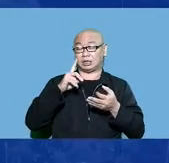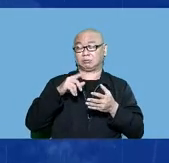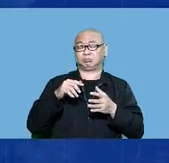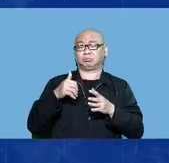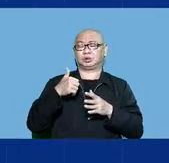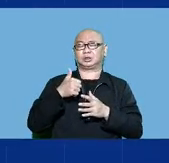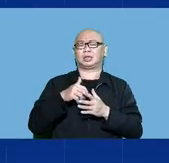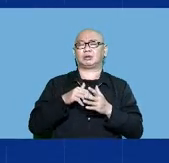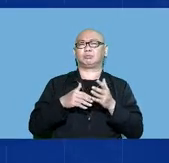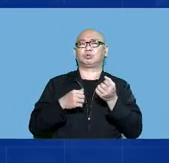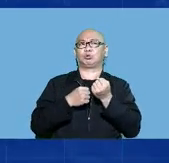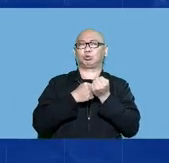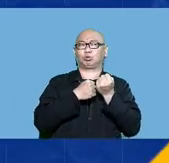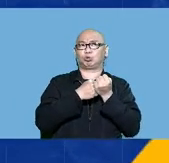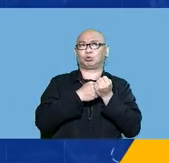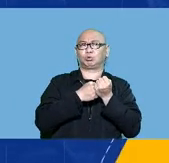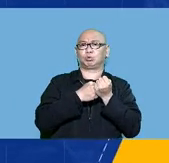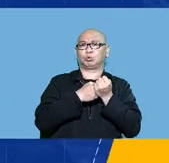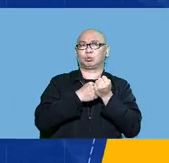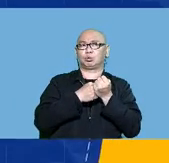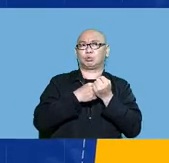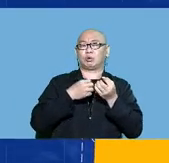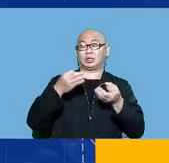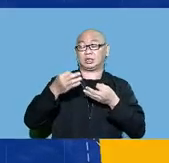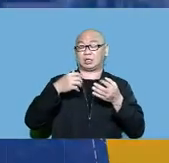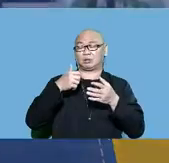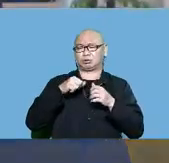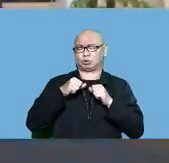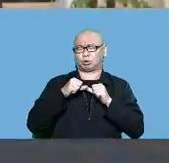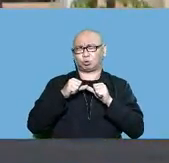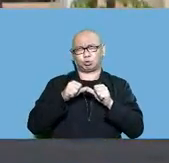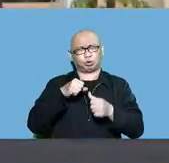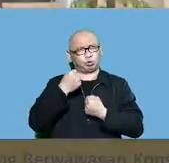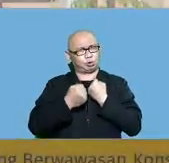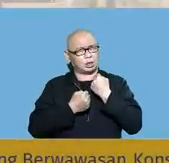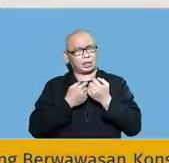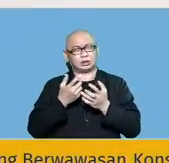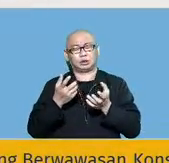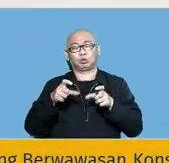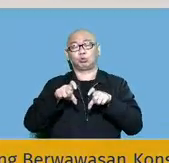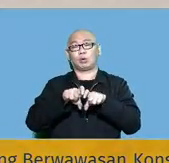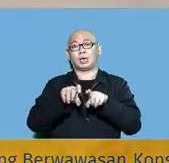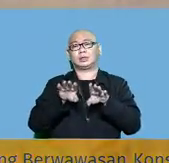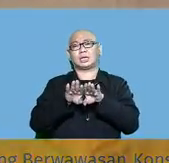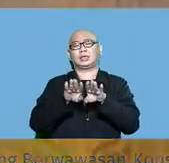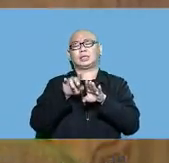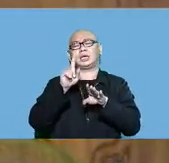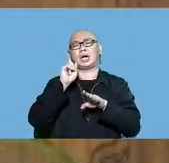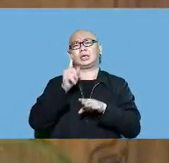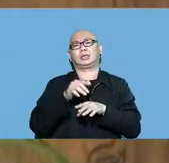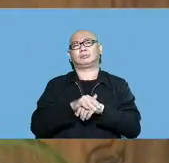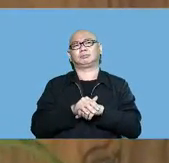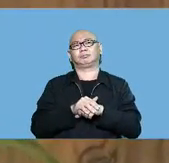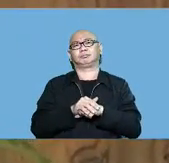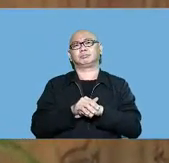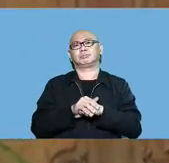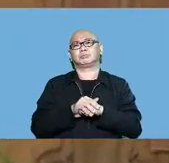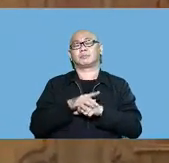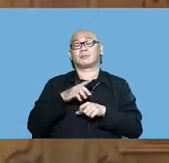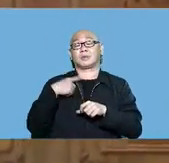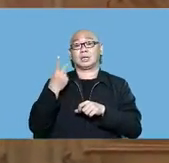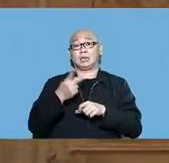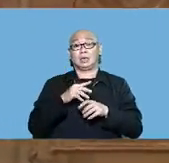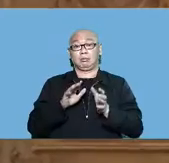Fasilitas-fasilitas tersebut akan terus diupayakan agar dipenuhi sesuai standar yang ada. Kita juga akan mendorong kalau